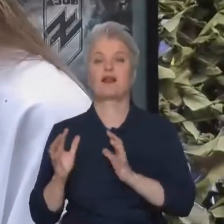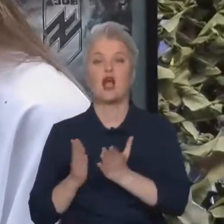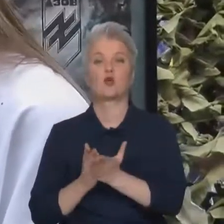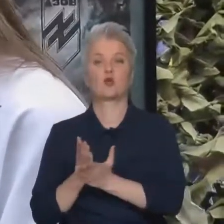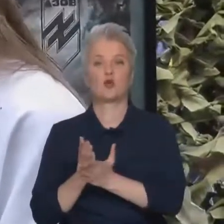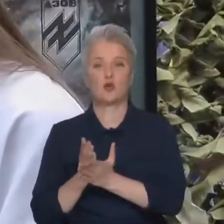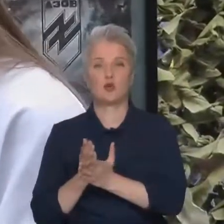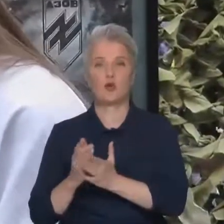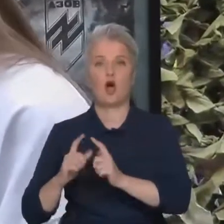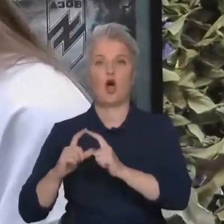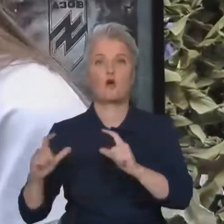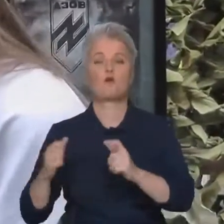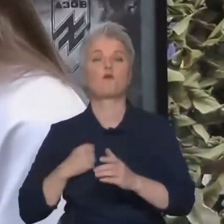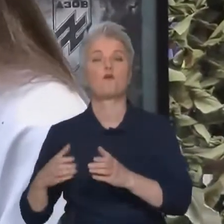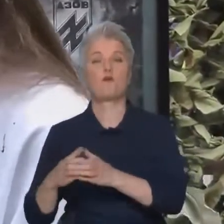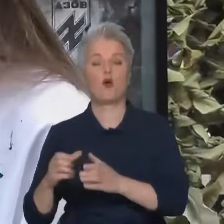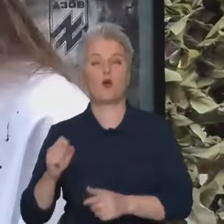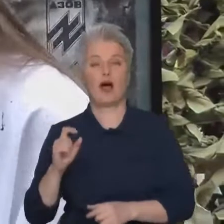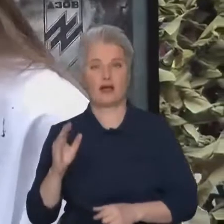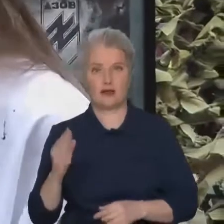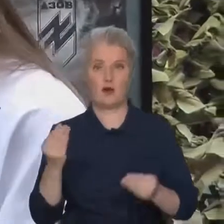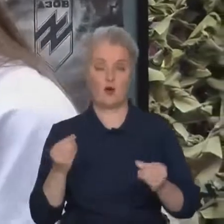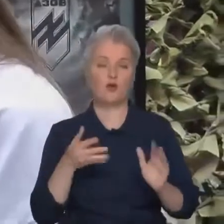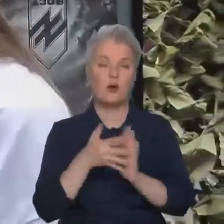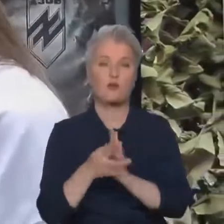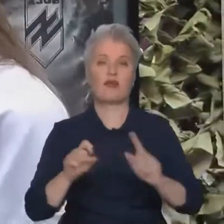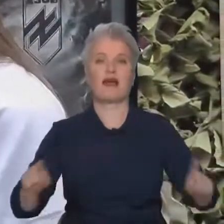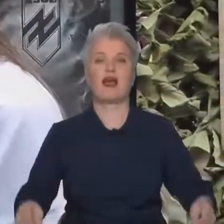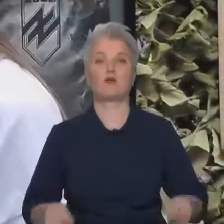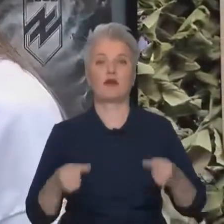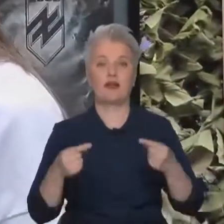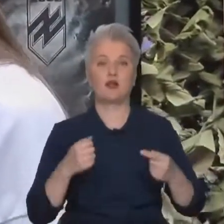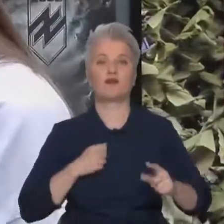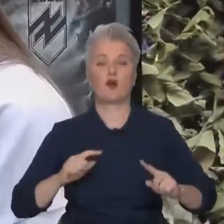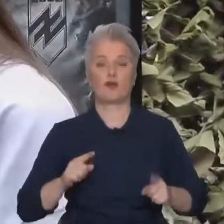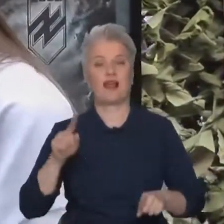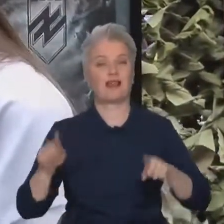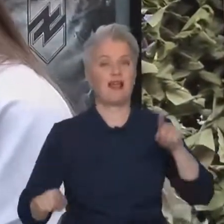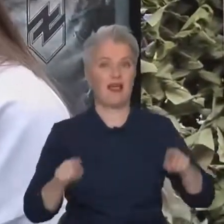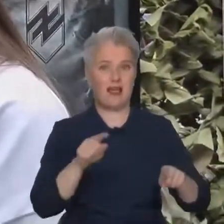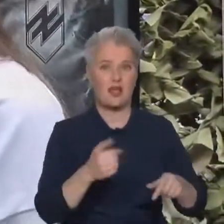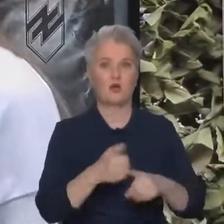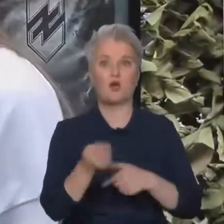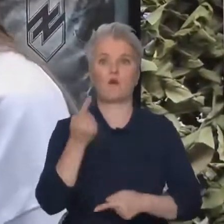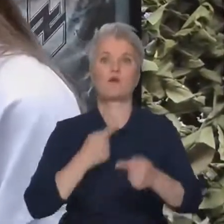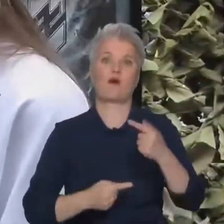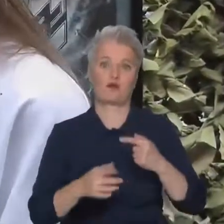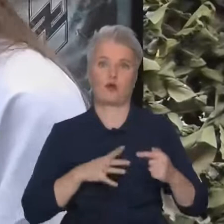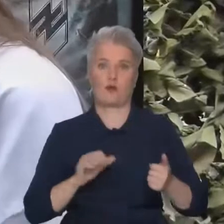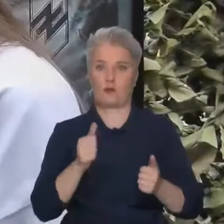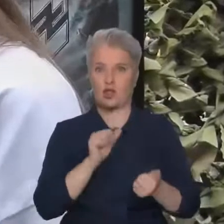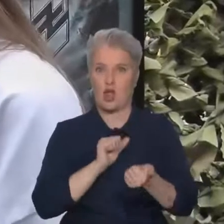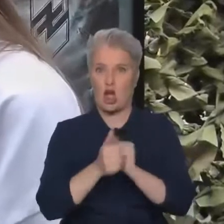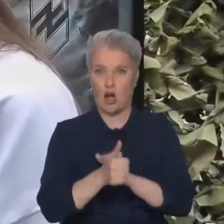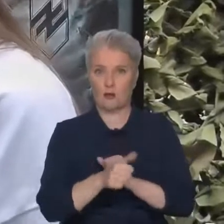Азов. Ці кошти потім перейдуть на реабілітацію військовополонених. Деякі вже повернулись. Ви знаєте, перший обмін був. Там